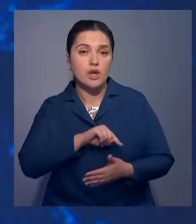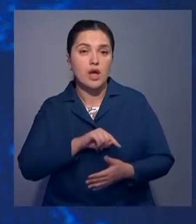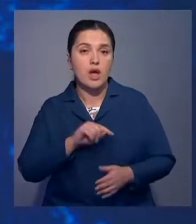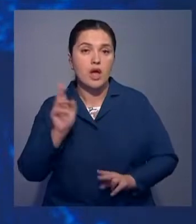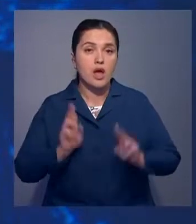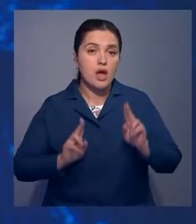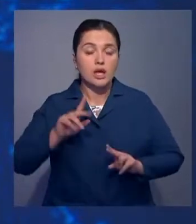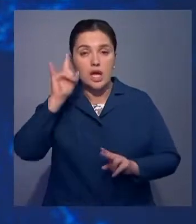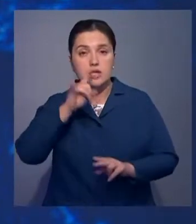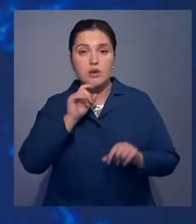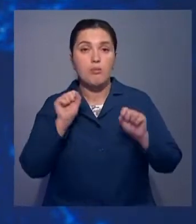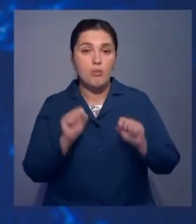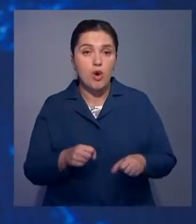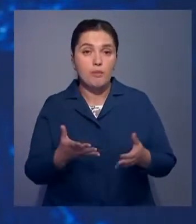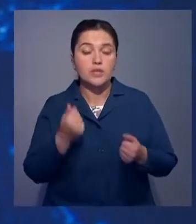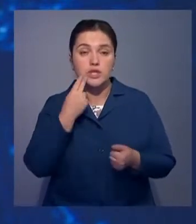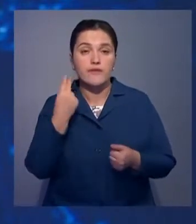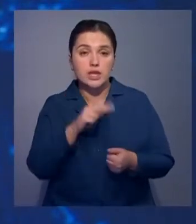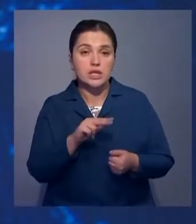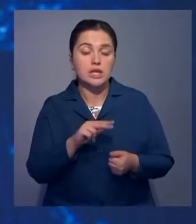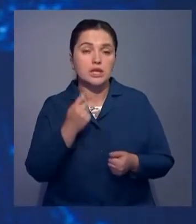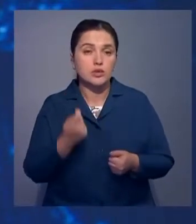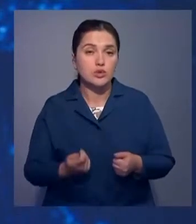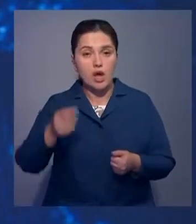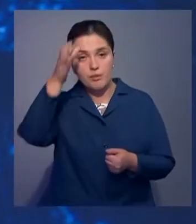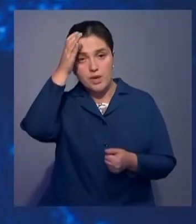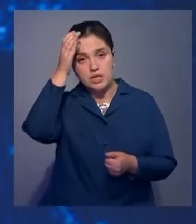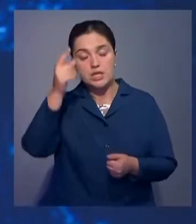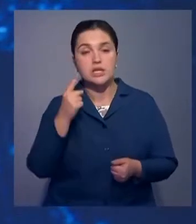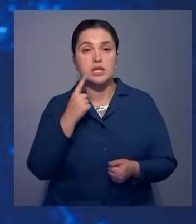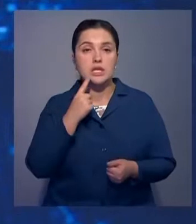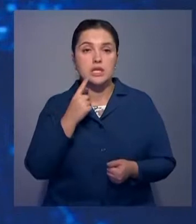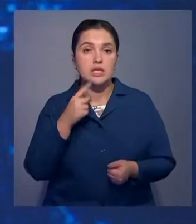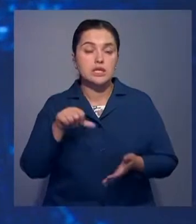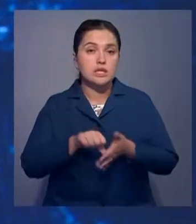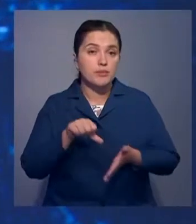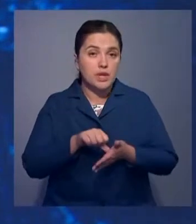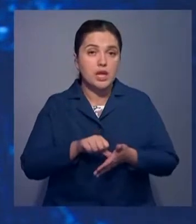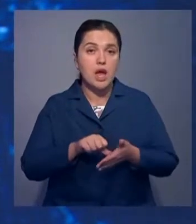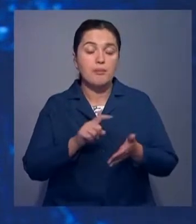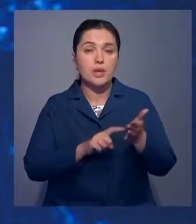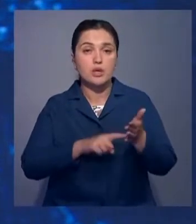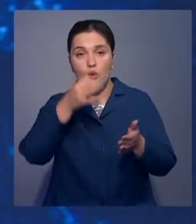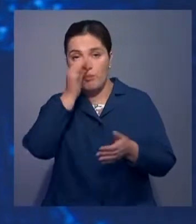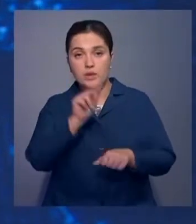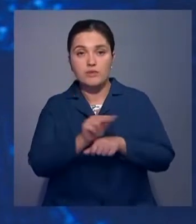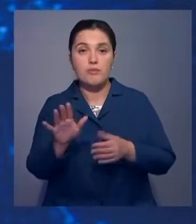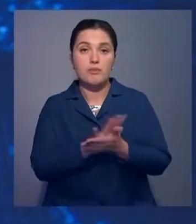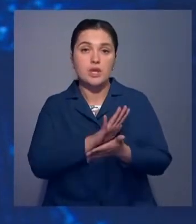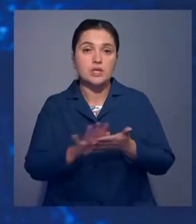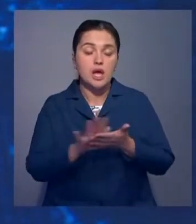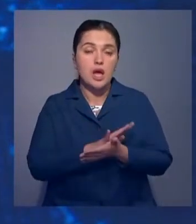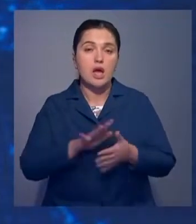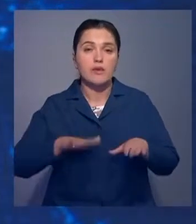основы казахстанцы могут получая качественное доступное образование спикер и поделились опытом как обучиться бесплатно на